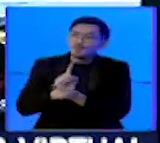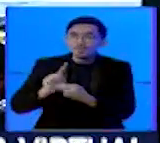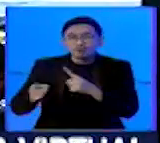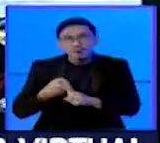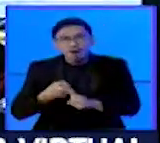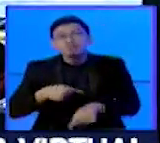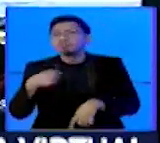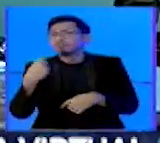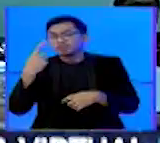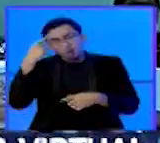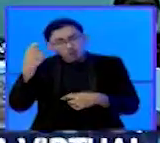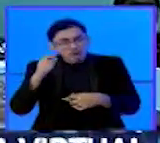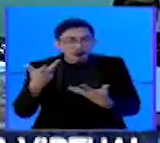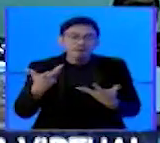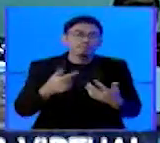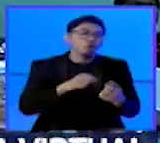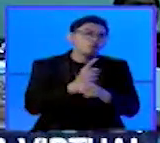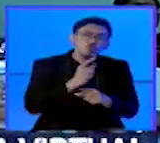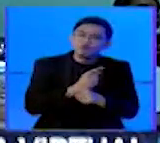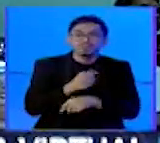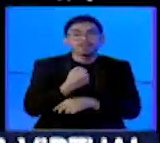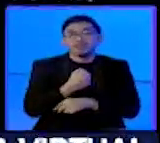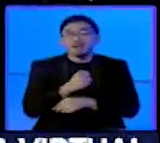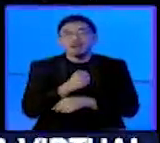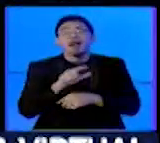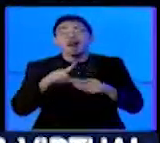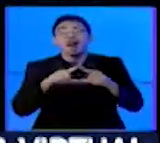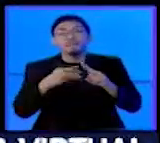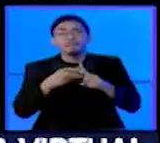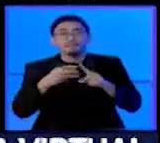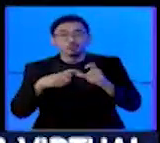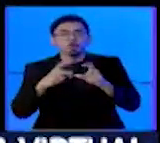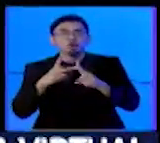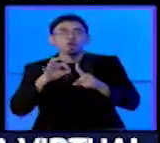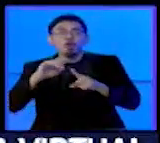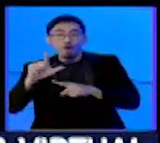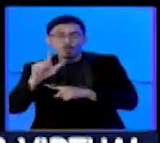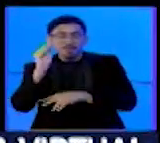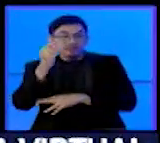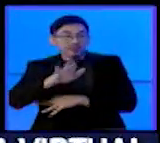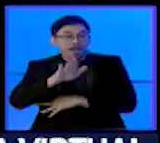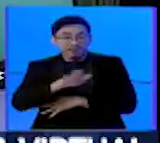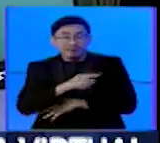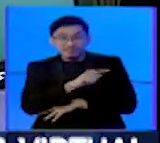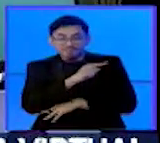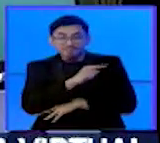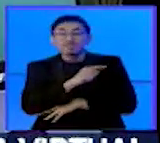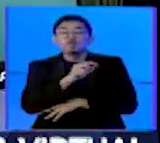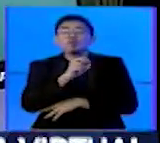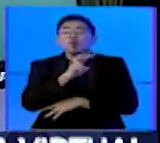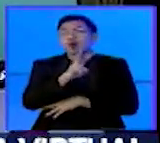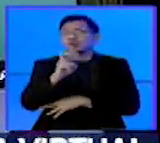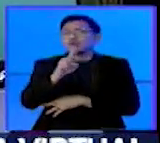guru-guru. Di SMP Lab School Kebayoran di Jakarta Selatan misalnya, lebih dari 220 siswa kelas 9 angkatan